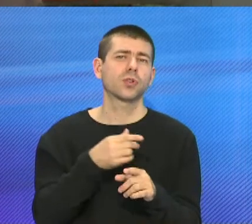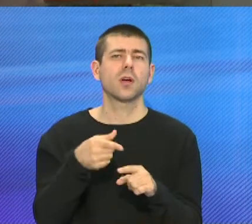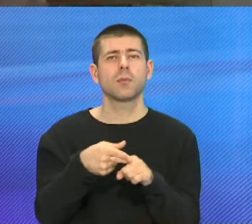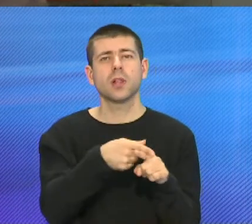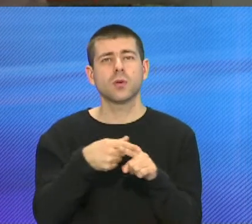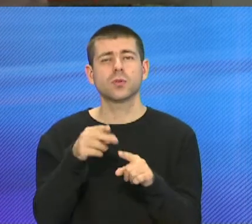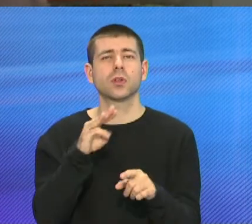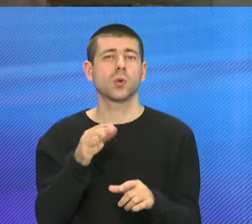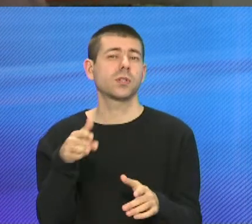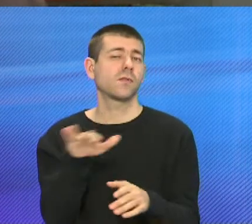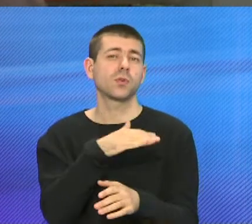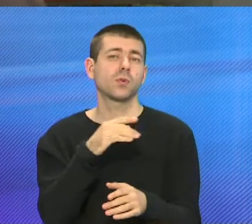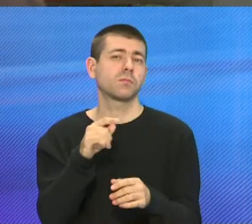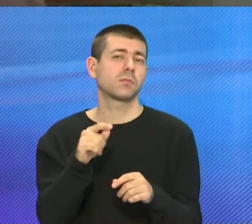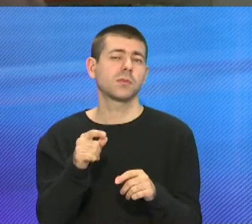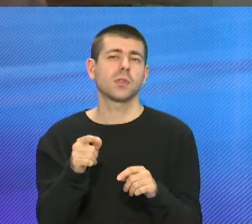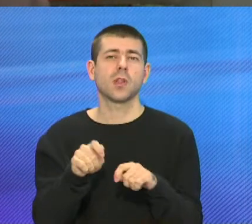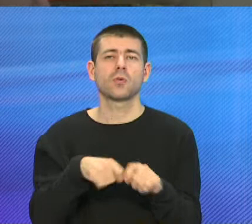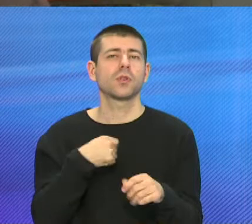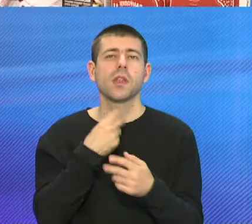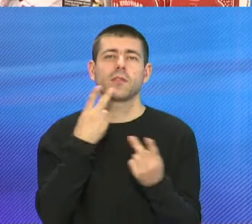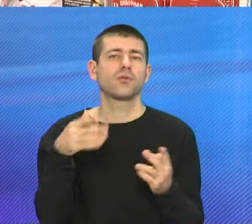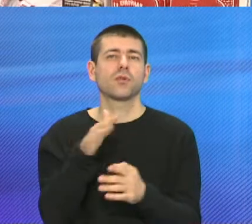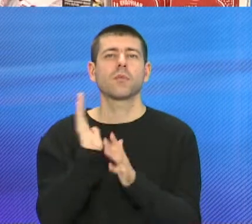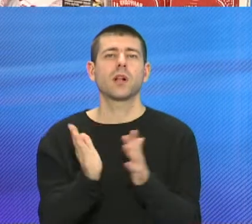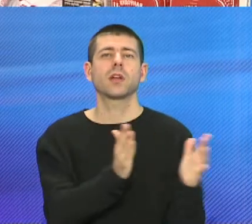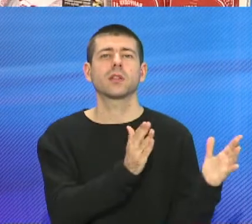То есть замечаний я не выявил, все в порядке.